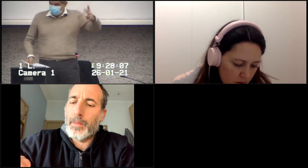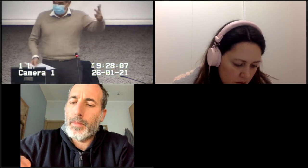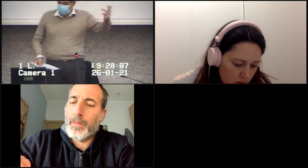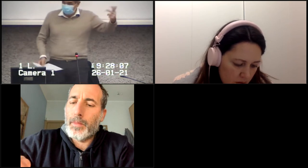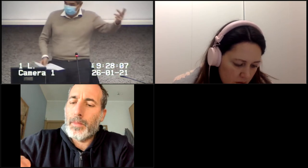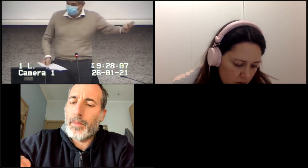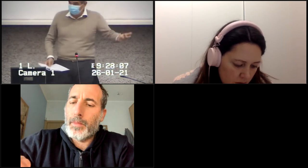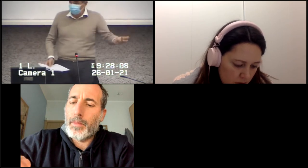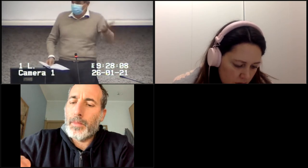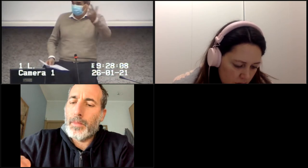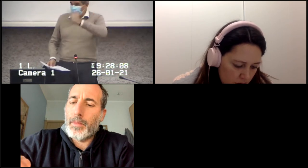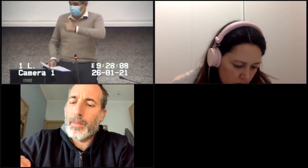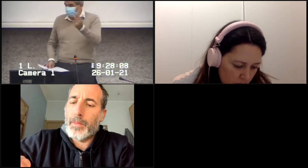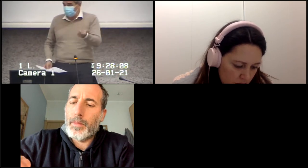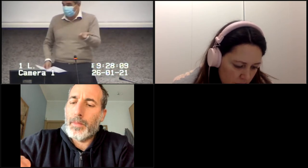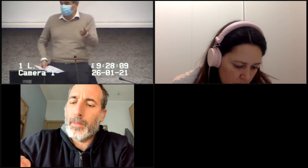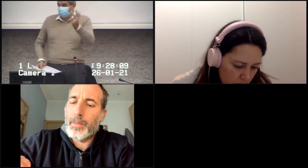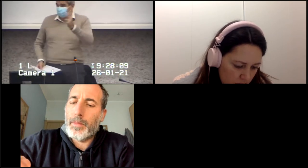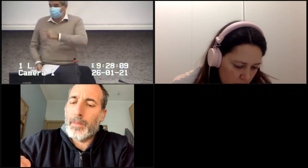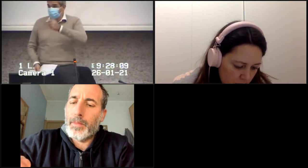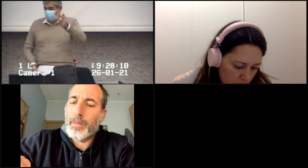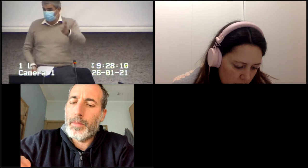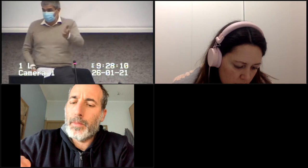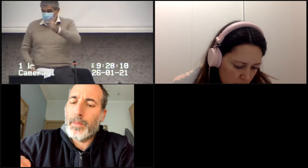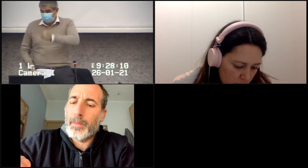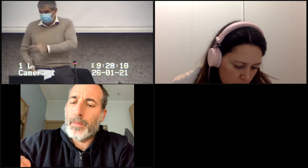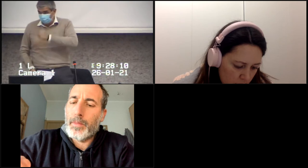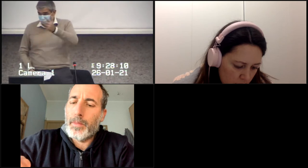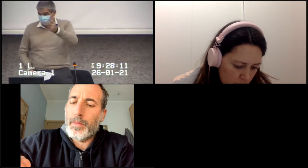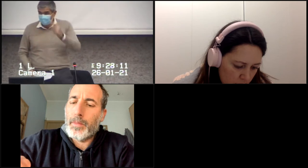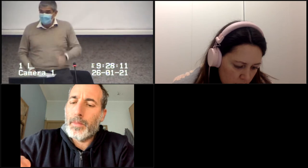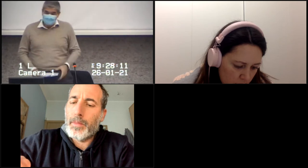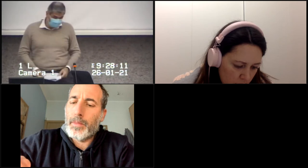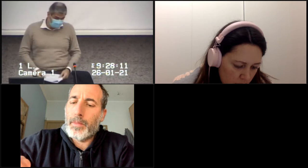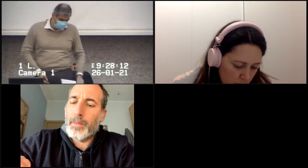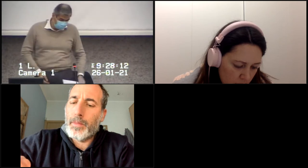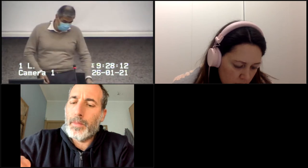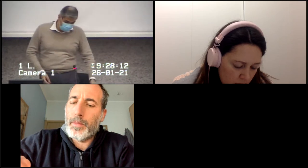ancora anche l'autonomia da parte dell'ente di individuare il costo al metro quadro